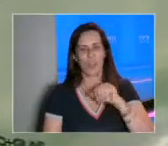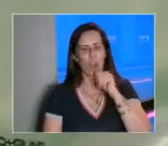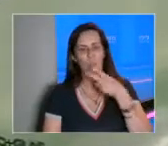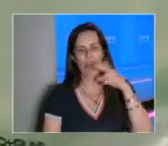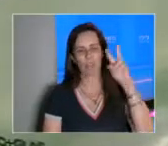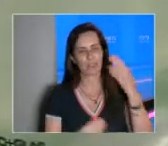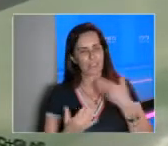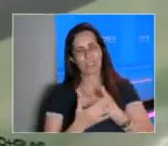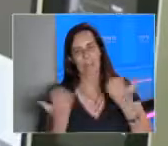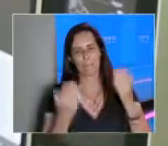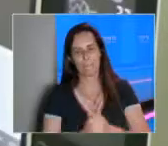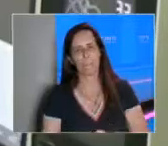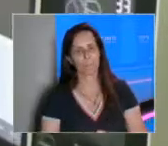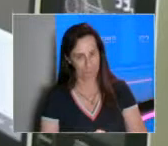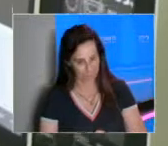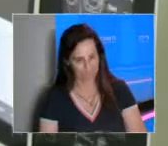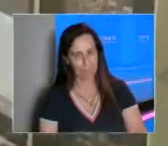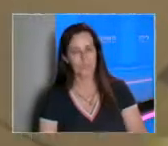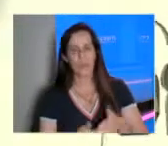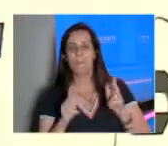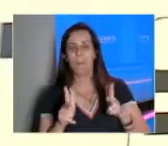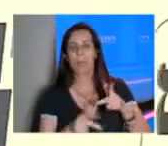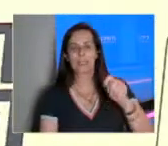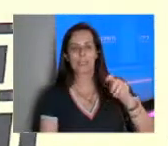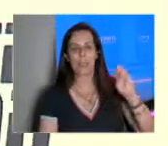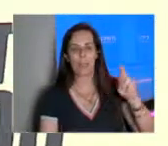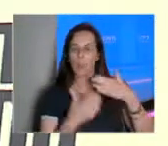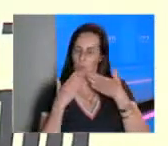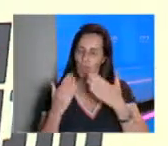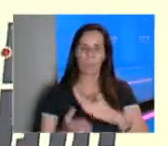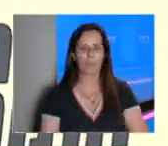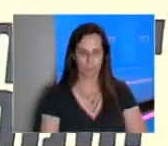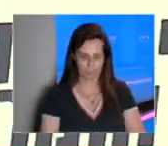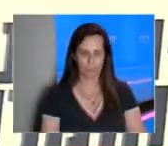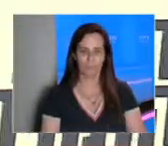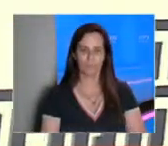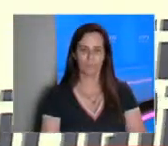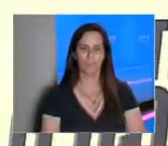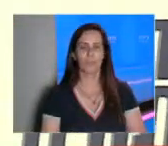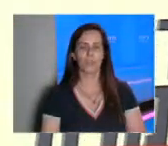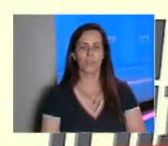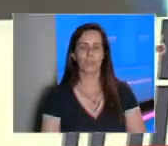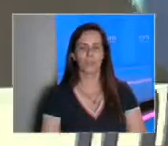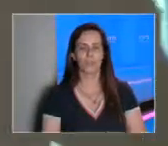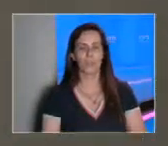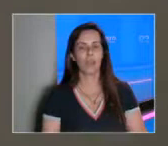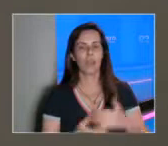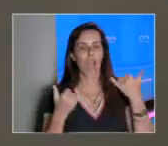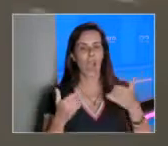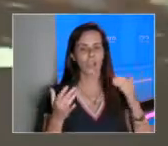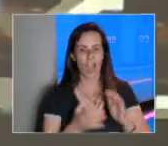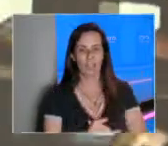להבטיח הבטחות שווא לציבור. חברת הכנסת תמר זנדברג ממרץ, תודה רבה לך. תודה רבה, ערב טוב. ערב טוב. אנחנו עוברים